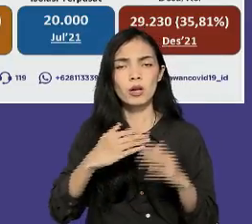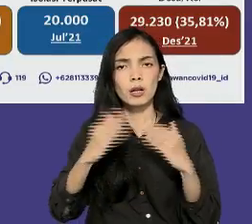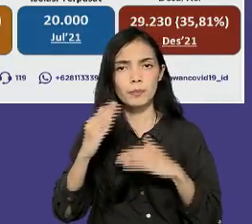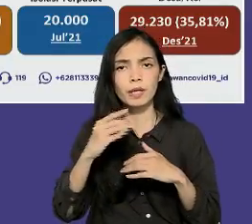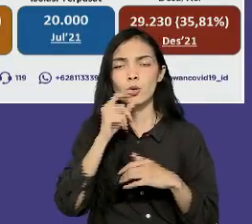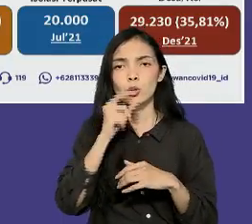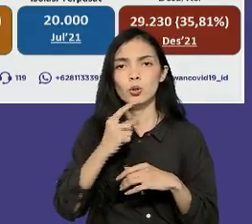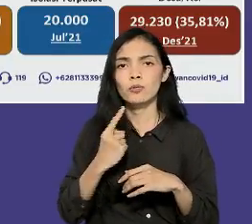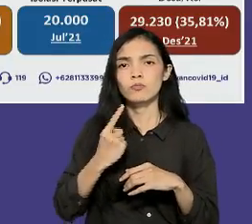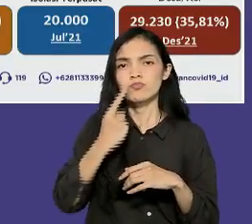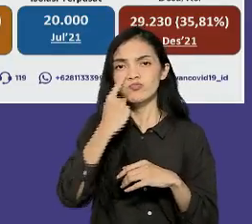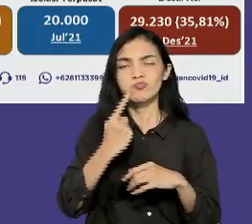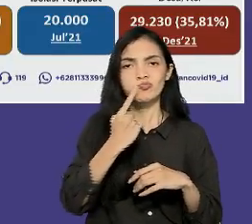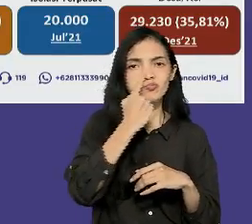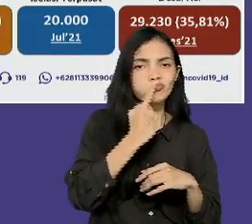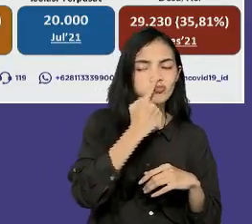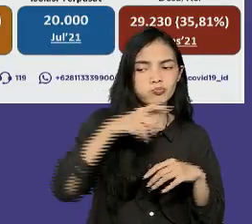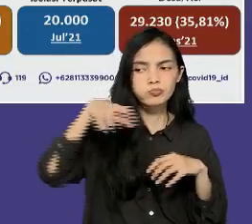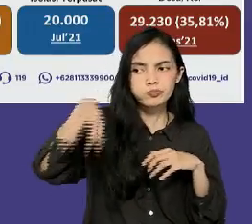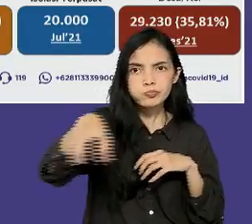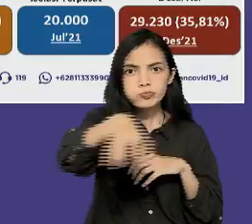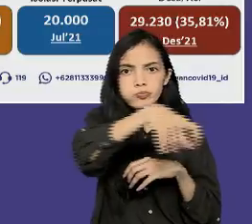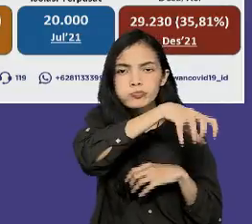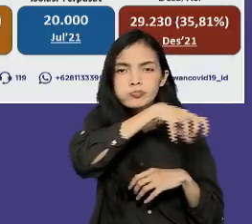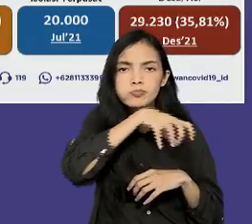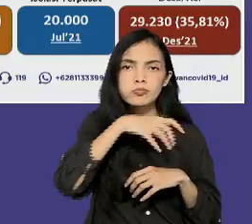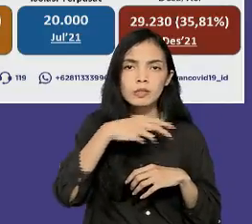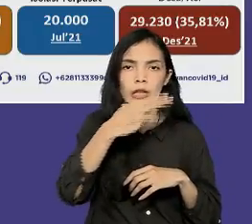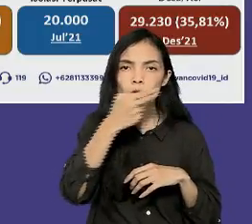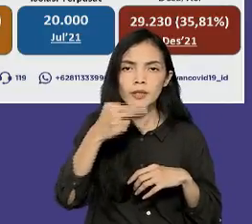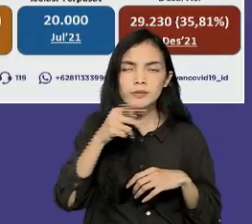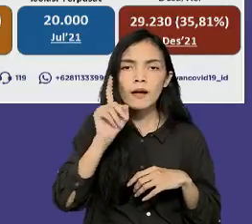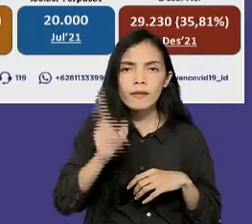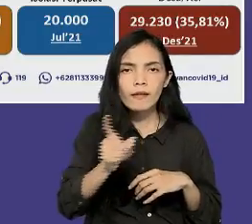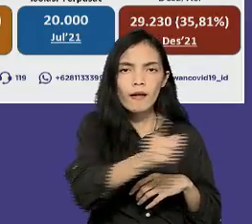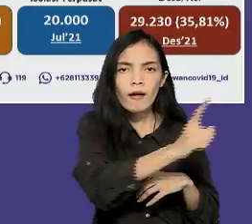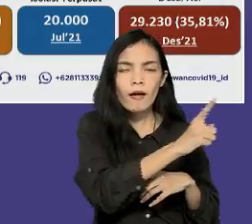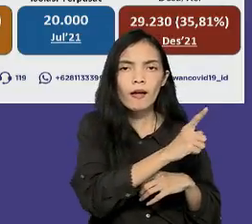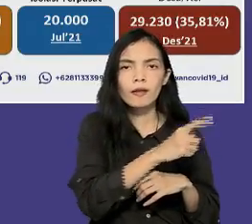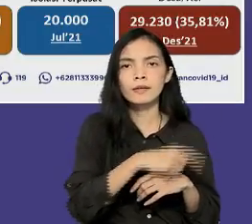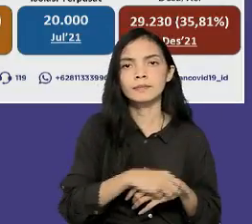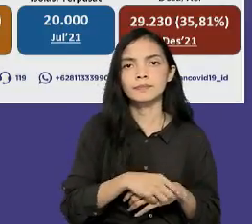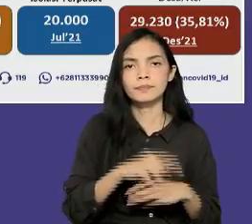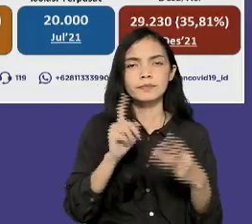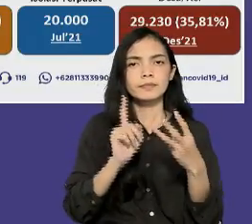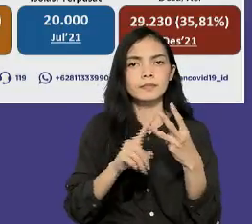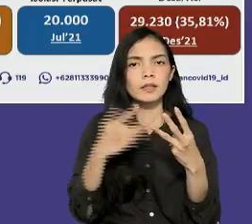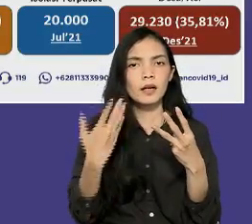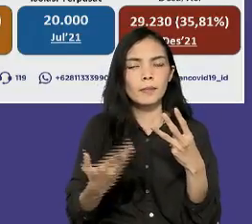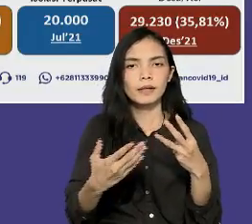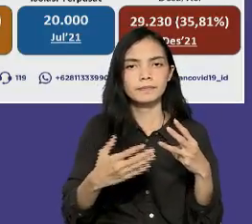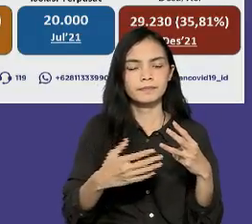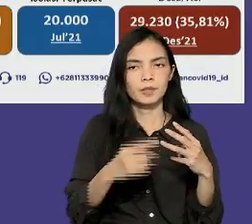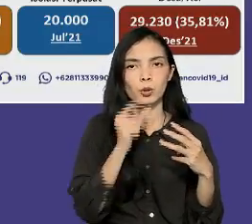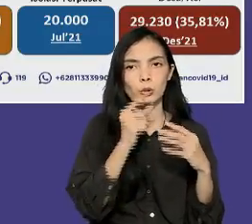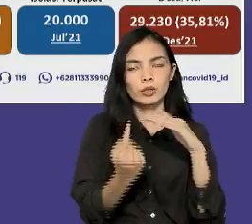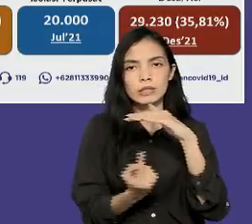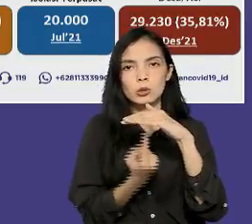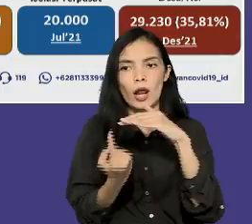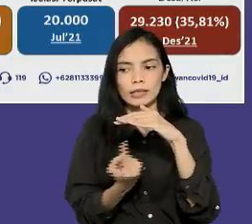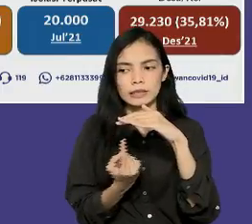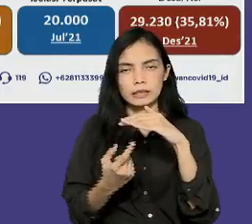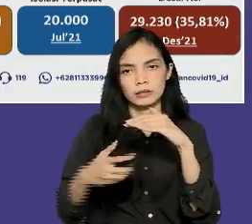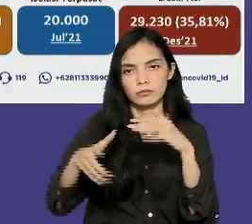pemeriksa antigen yang tersebar di seluruh Indonesia. Ketiga, tempat tidur isolasi